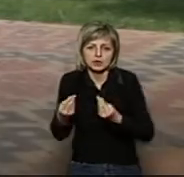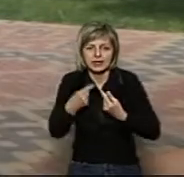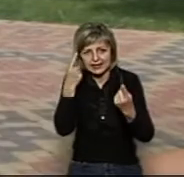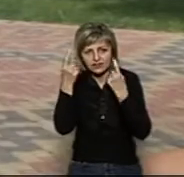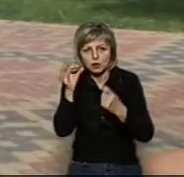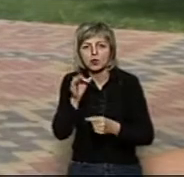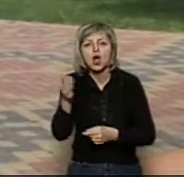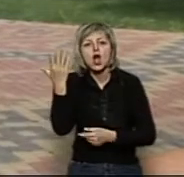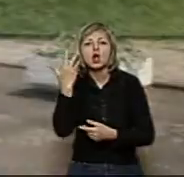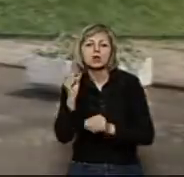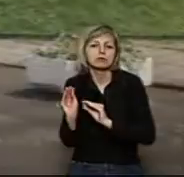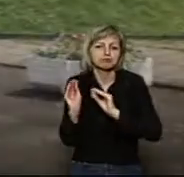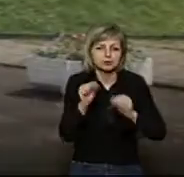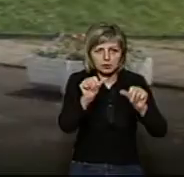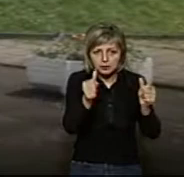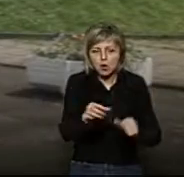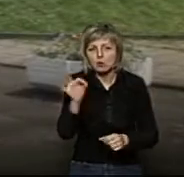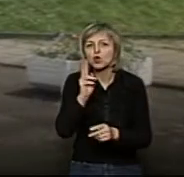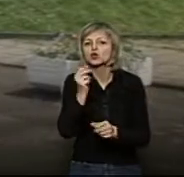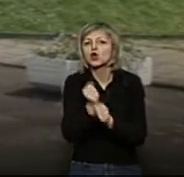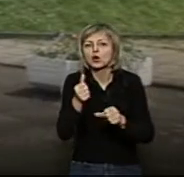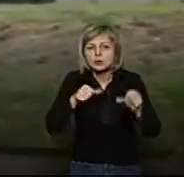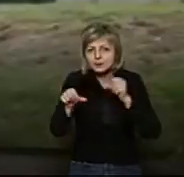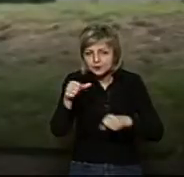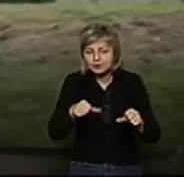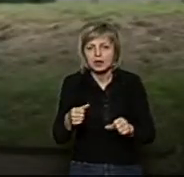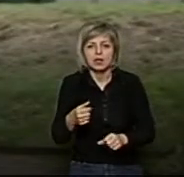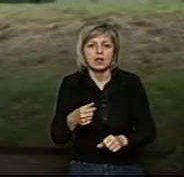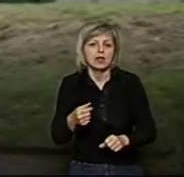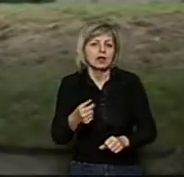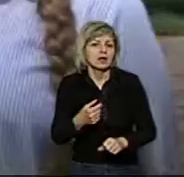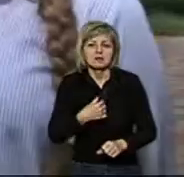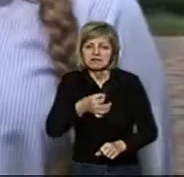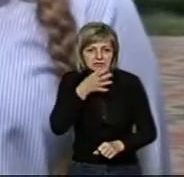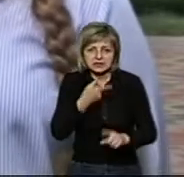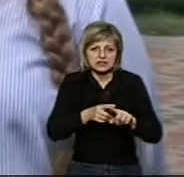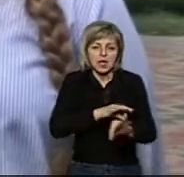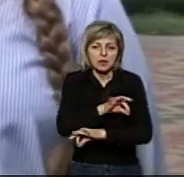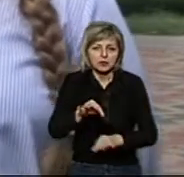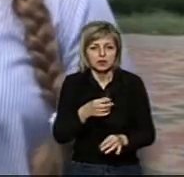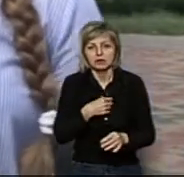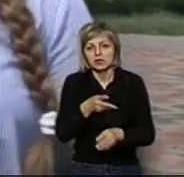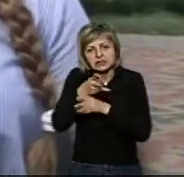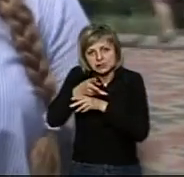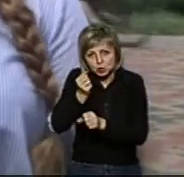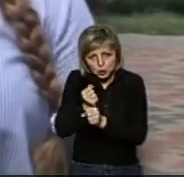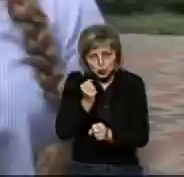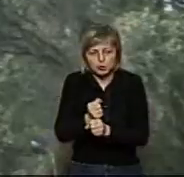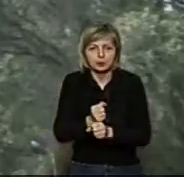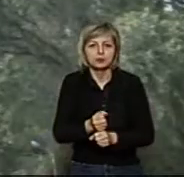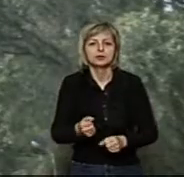інформацію про рік встановлення, авторів. Я дуже задоволена, що потрапила в цей проєкт. Ми знімали відеоролики. Команду ми сформували з